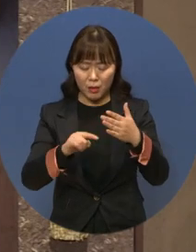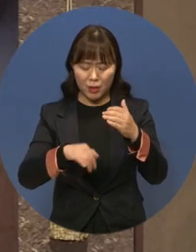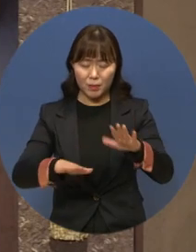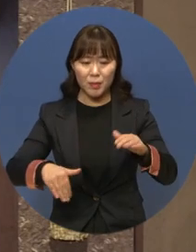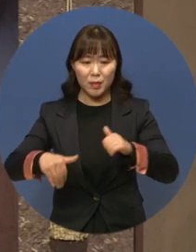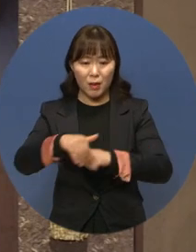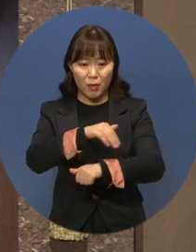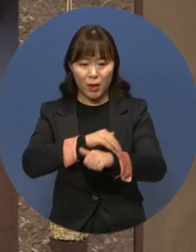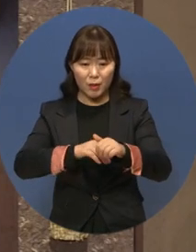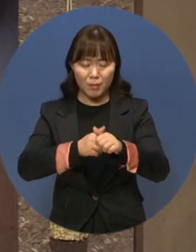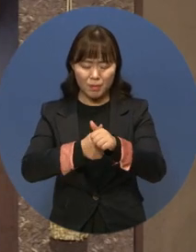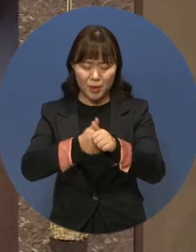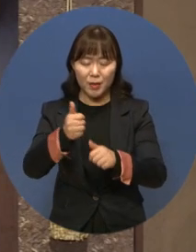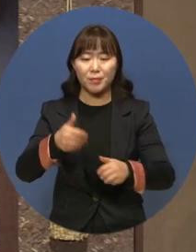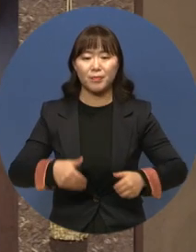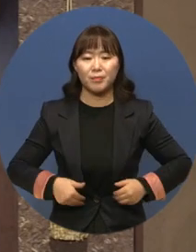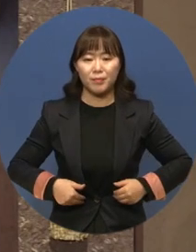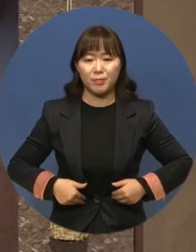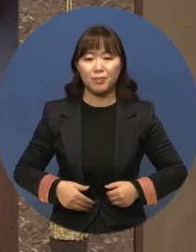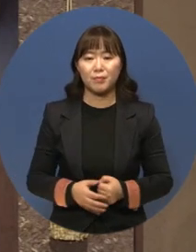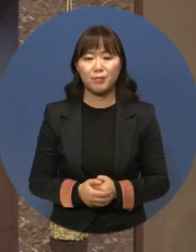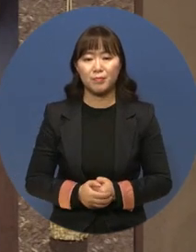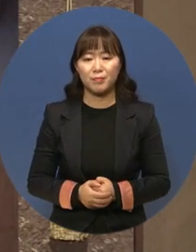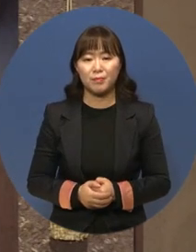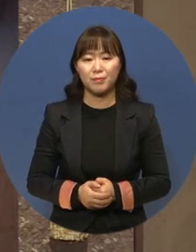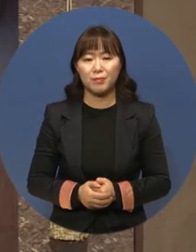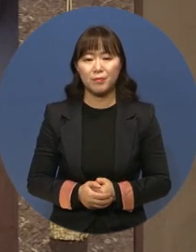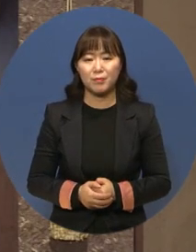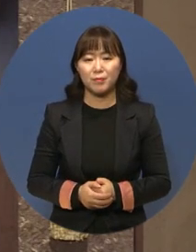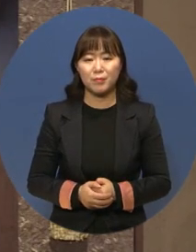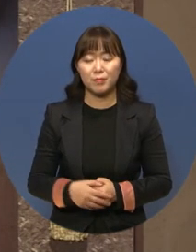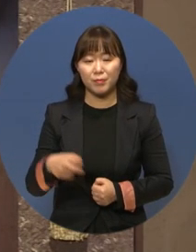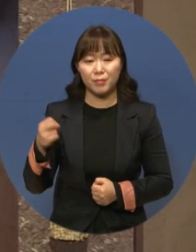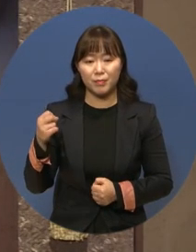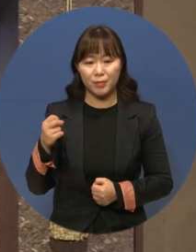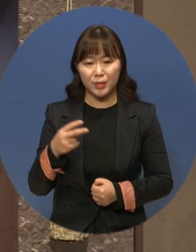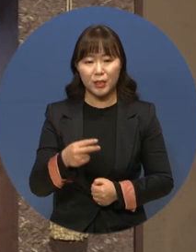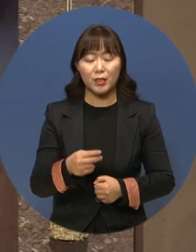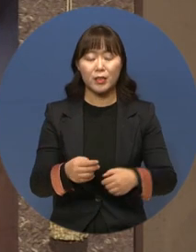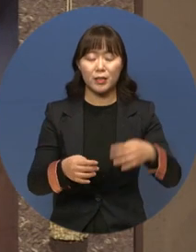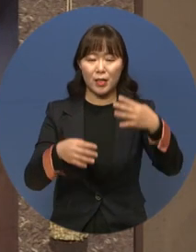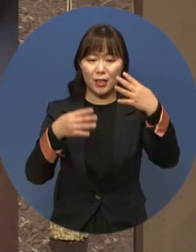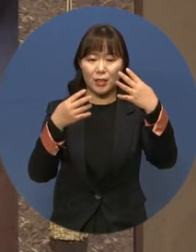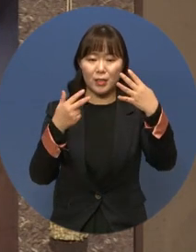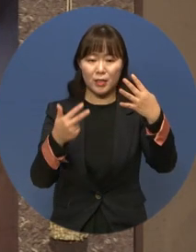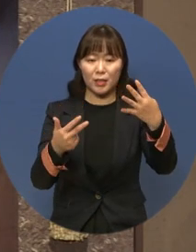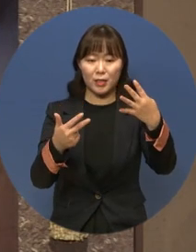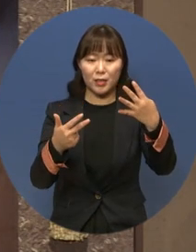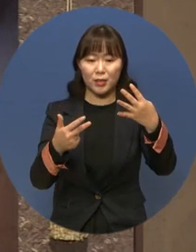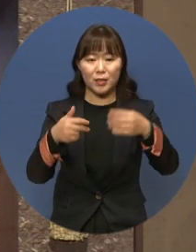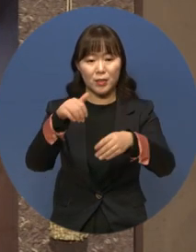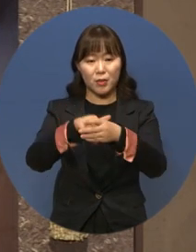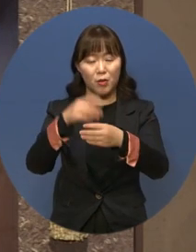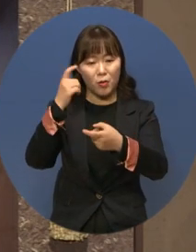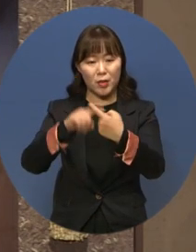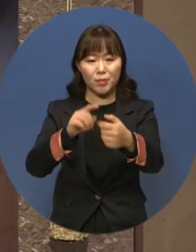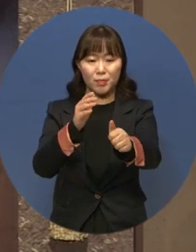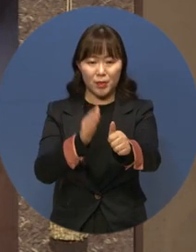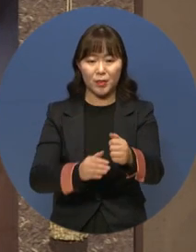국면을 헤쳐나가야 할 것 같습니다. 그리고 4.7 재보궐선거 관심을 가져주시기